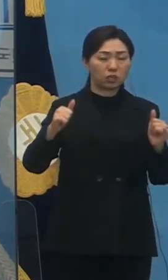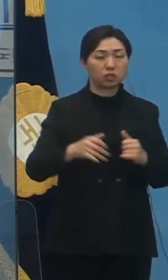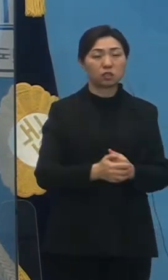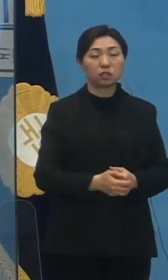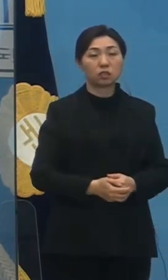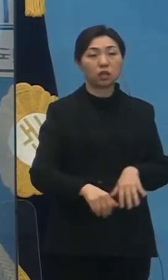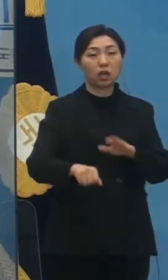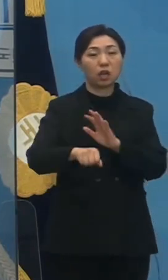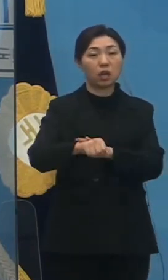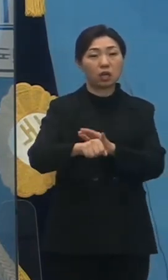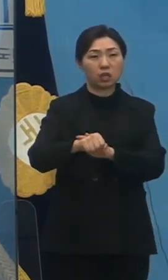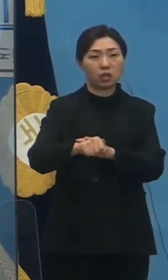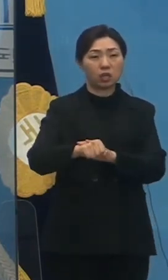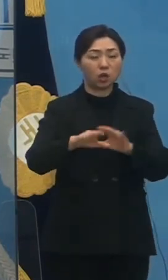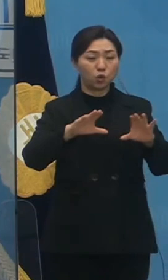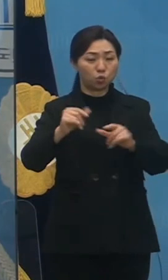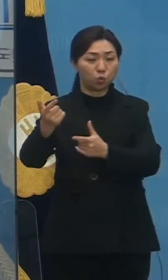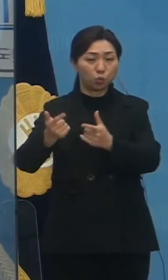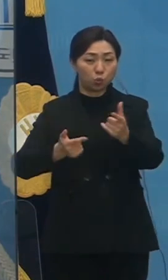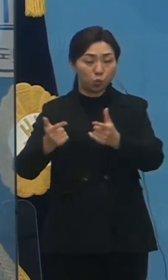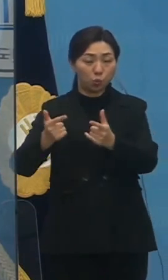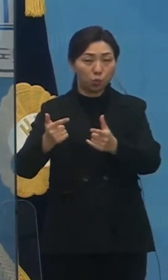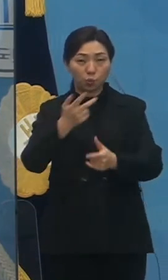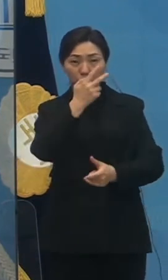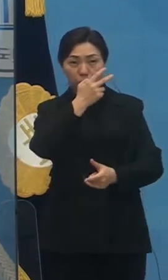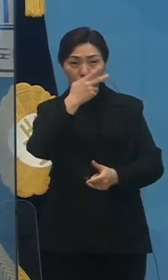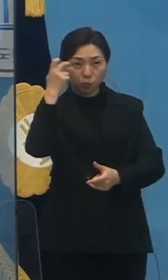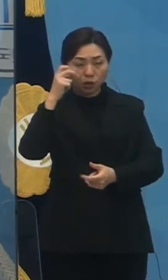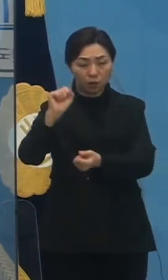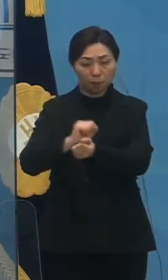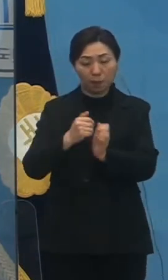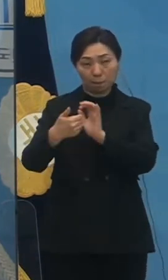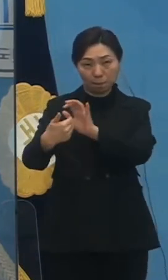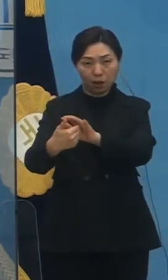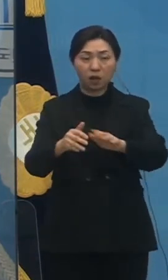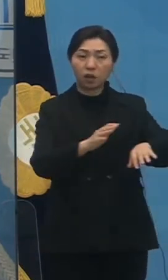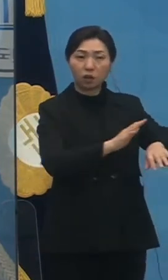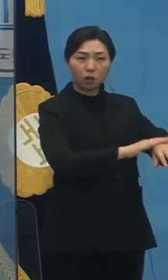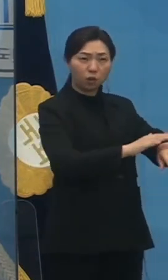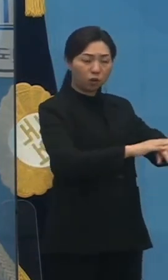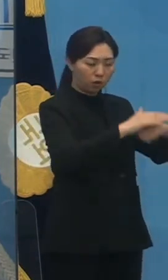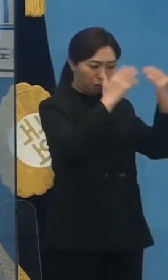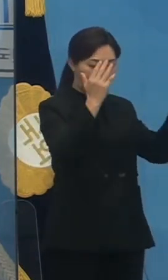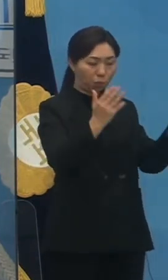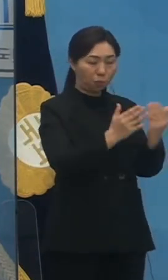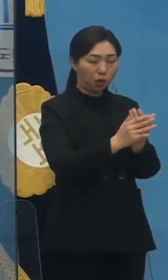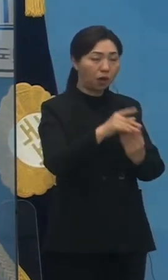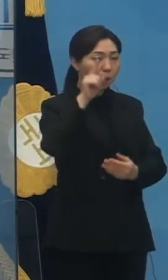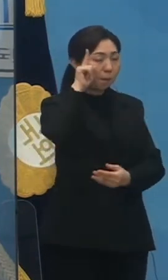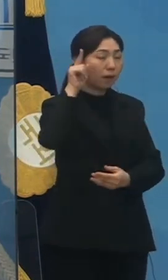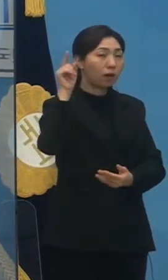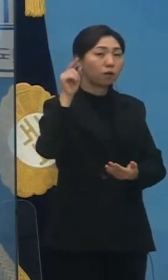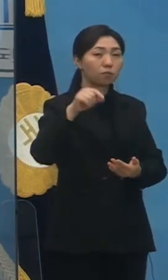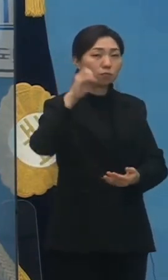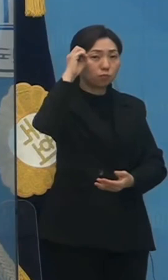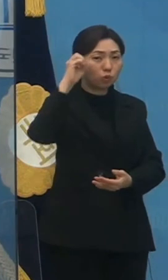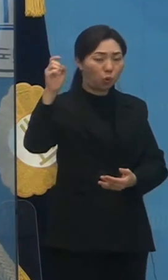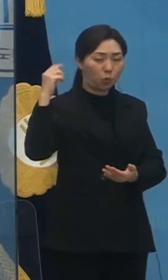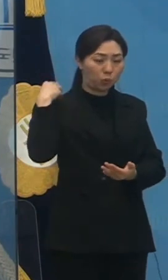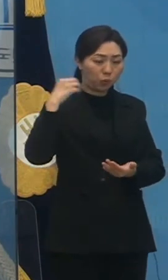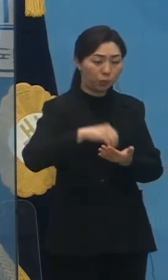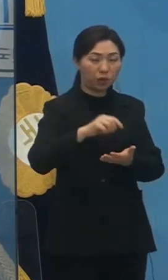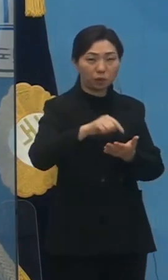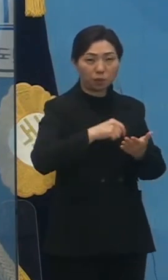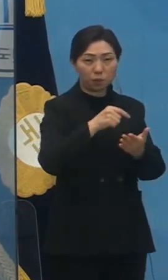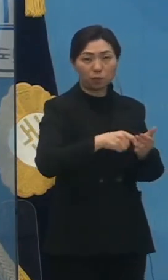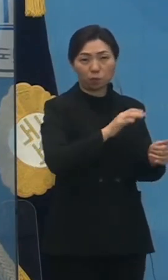손에는 유연하고 합리적인 스마트 방역을 그리고 다른 한 손에는 온전한 보상과 책임을 이제